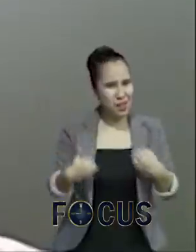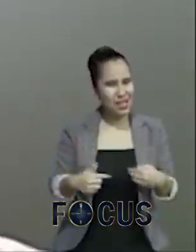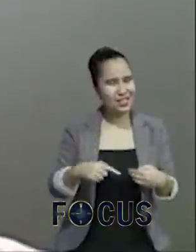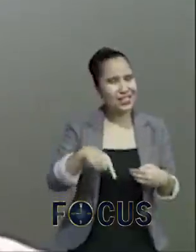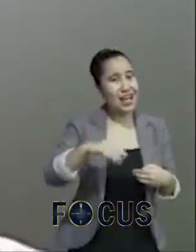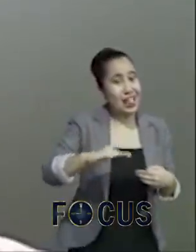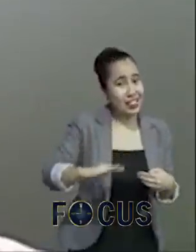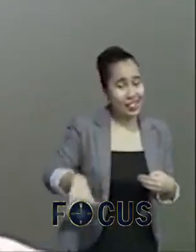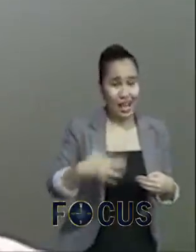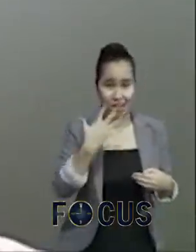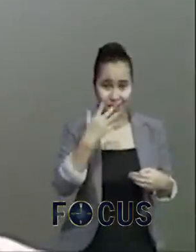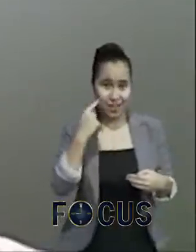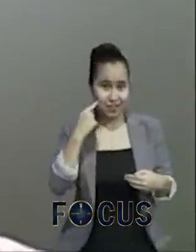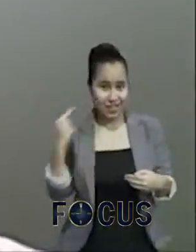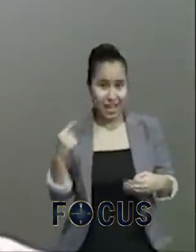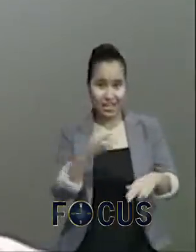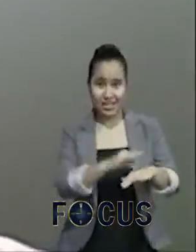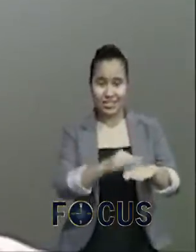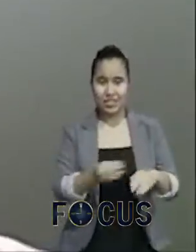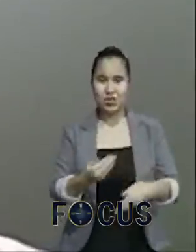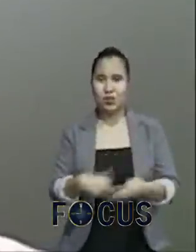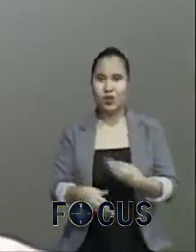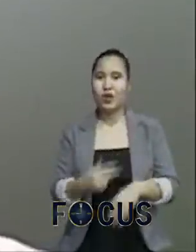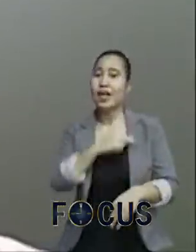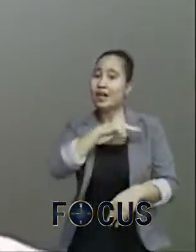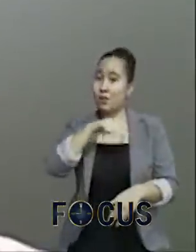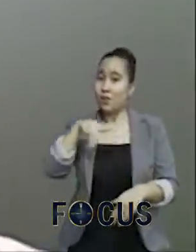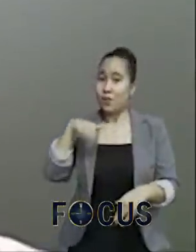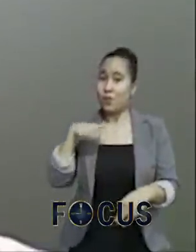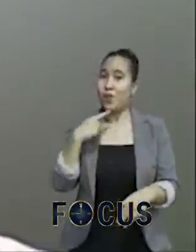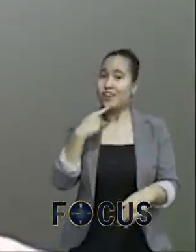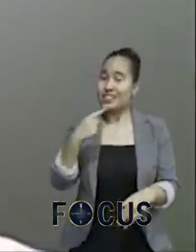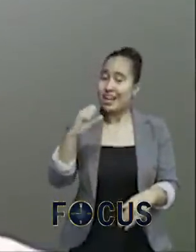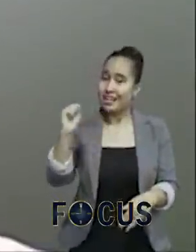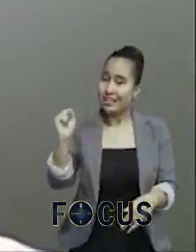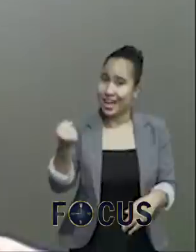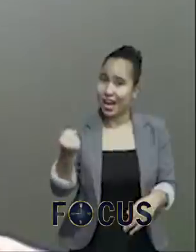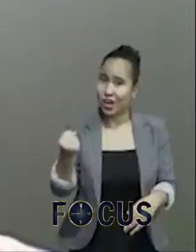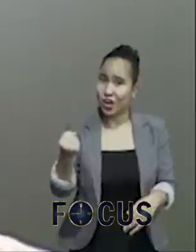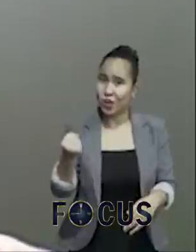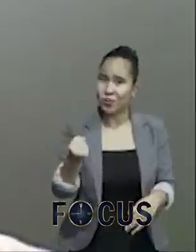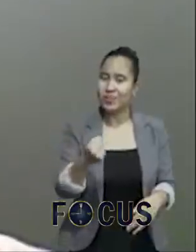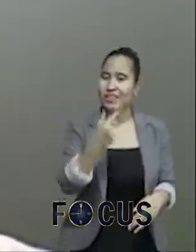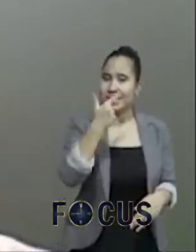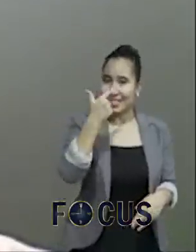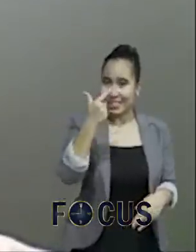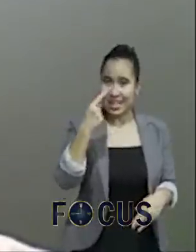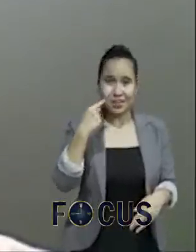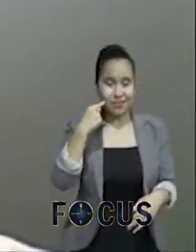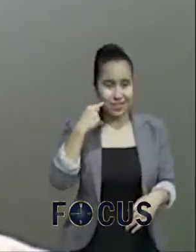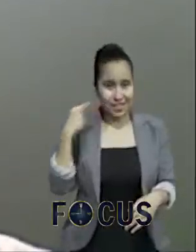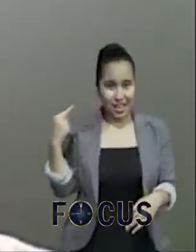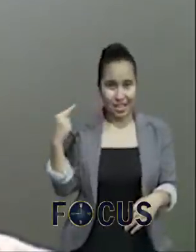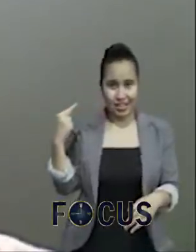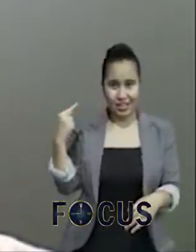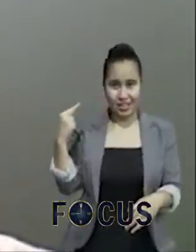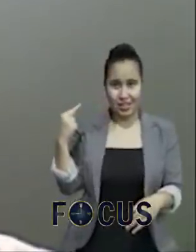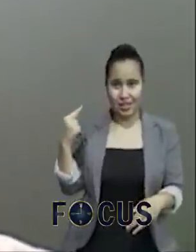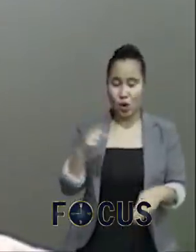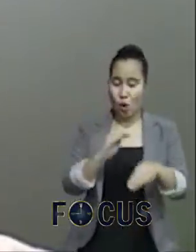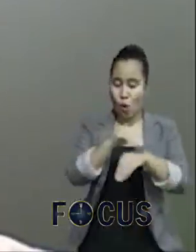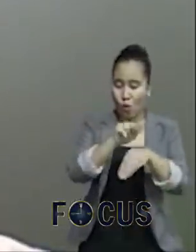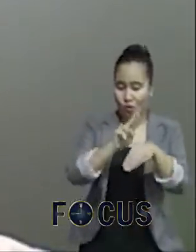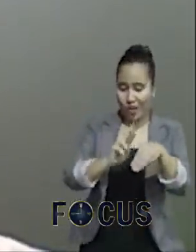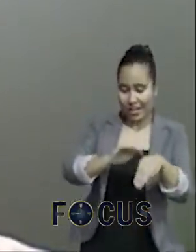Dus vandaar dat we hebben gezegd van de eerste 7 dagen hebben we liever dat mensen in overheidsquarantaine zijn, want dan kan je goede